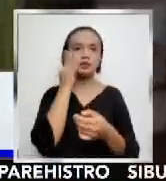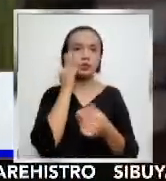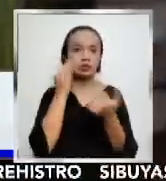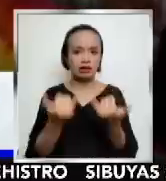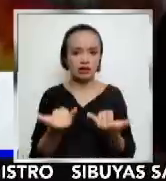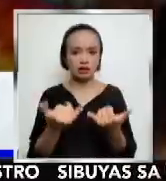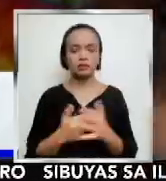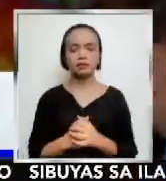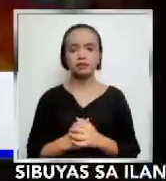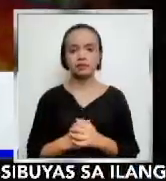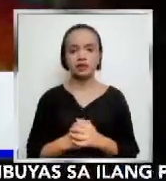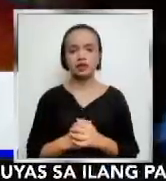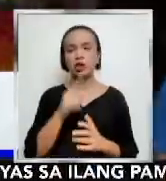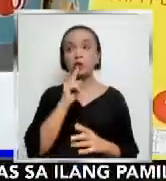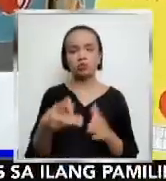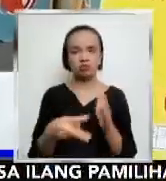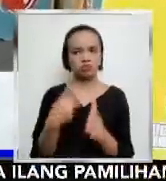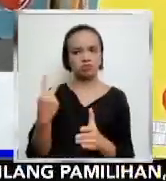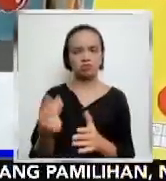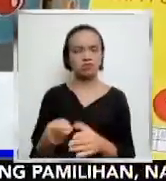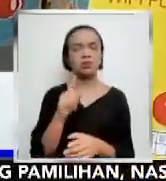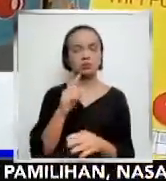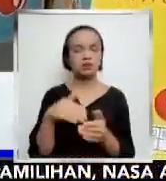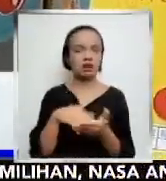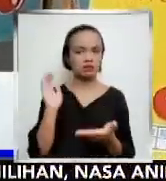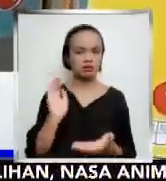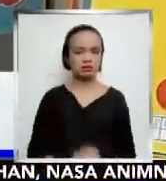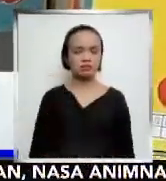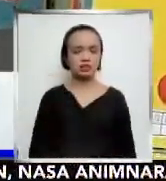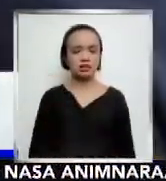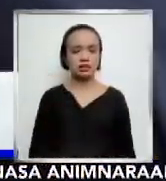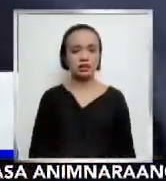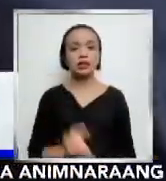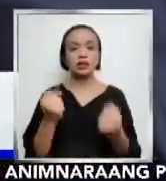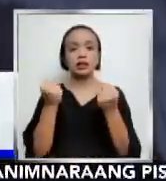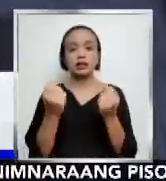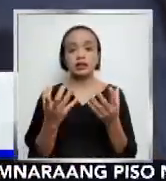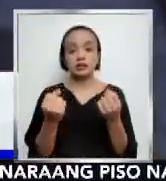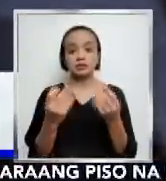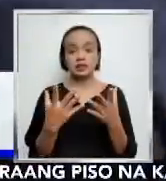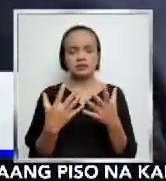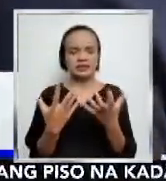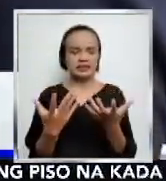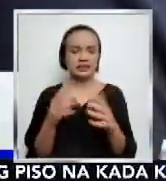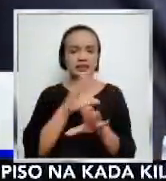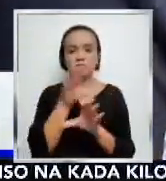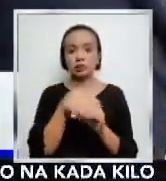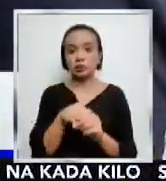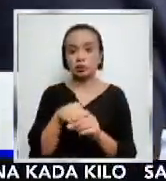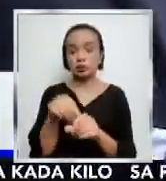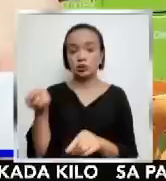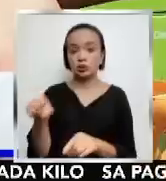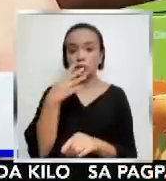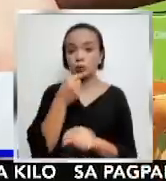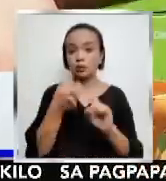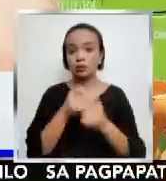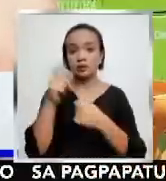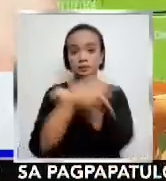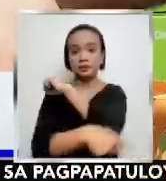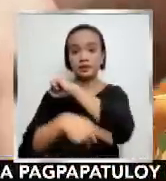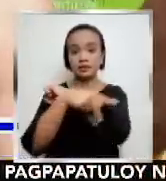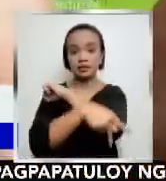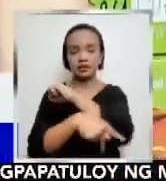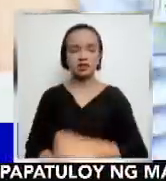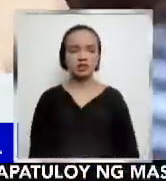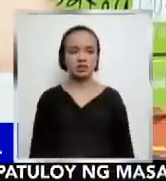duble talaga. Sadyang mataas lang po. Marami tuloy umaray sa presyo. Kabilang ang isang dumayo pa mula probinsya. Tumaas po